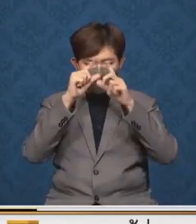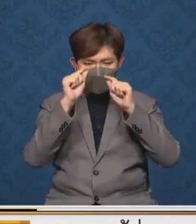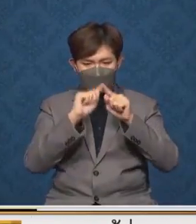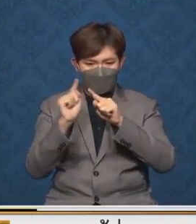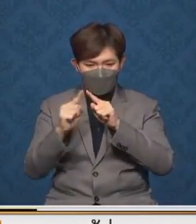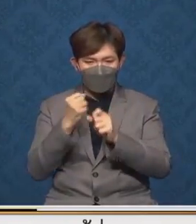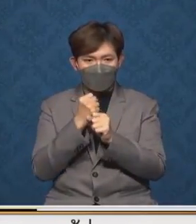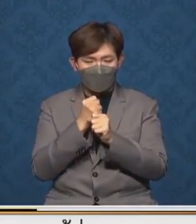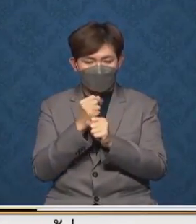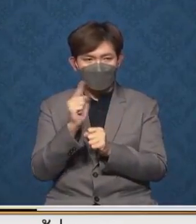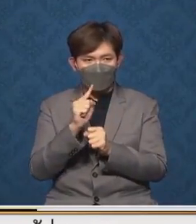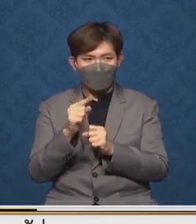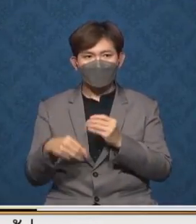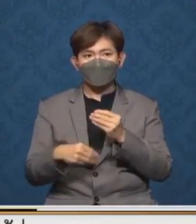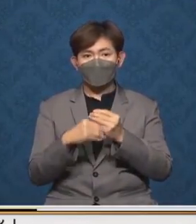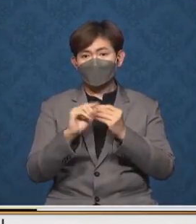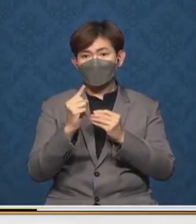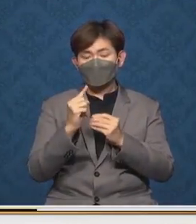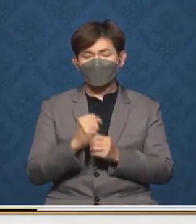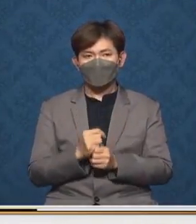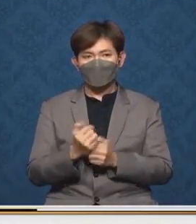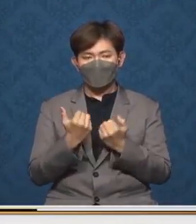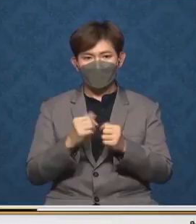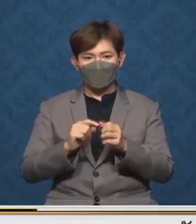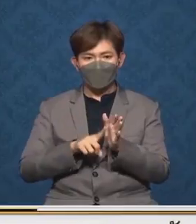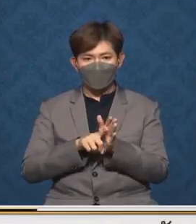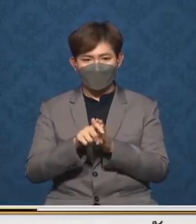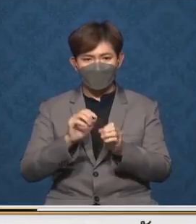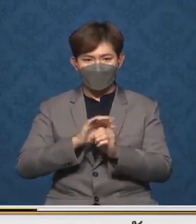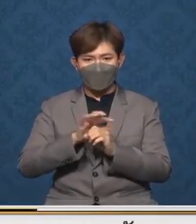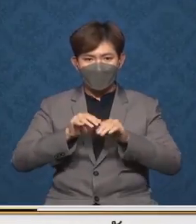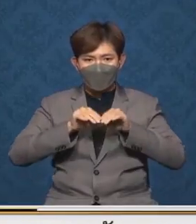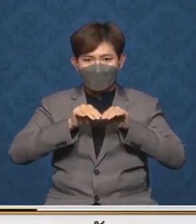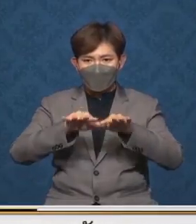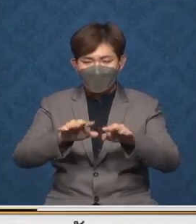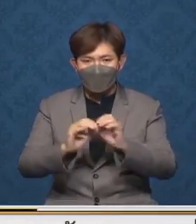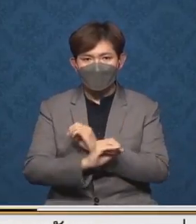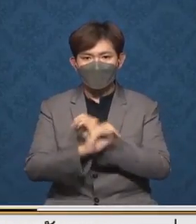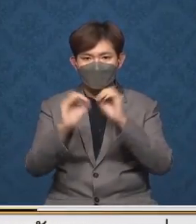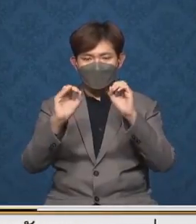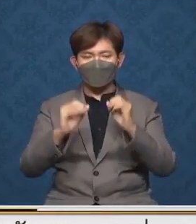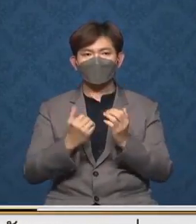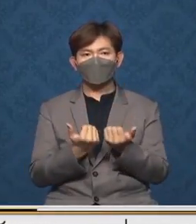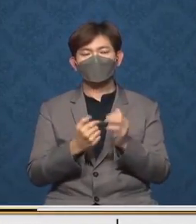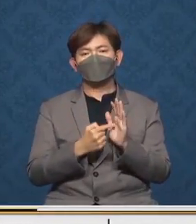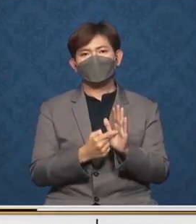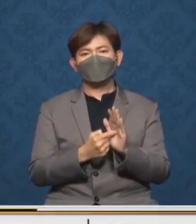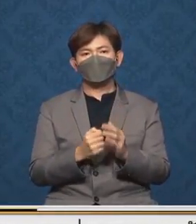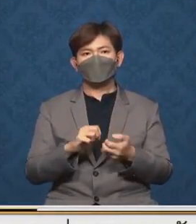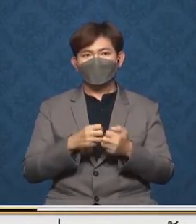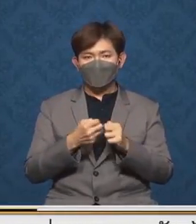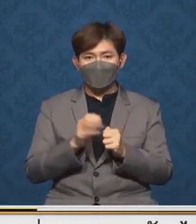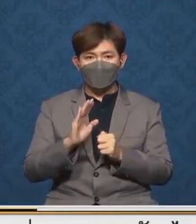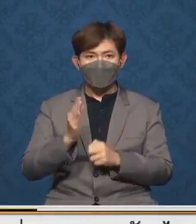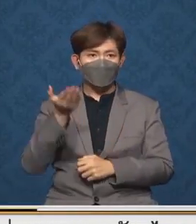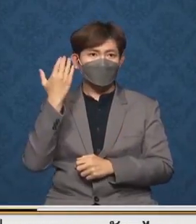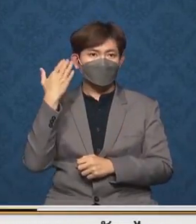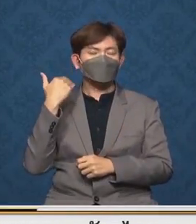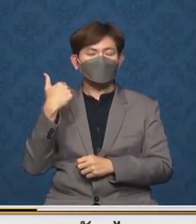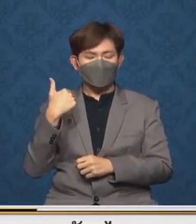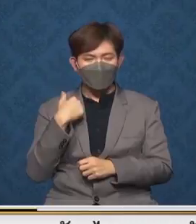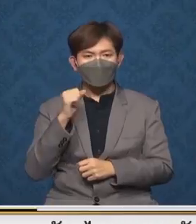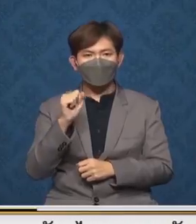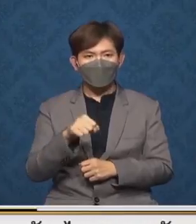ขึ้นมาเราไม่เคยเผชิญสถานการณ์โรคระบาดที่ร้ายแรงเช่นครั้งนี้นะครับแม้เราจะมีการเผชิญมาในอดีตมาแล้วก็ต